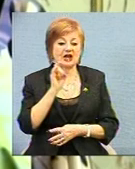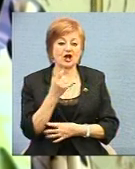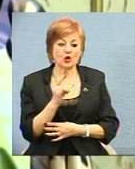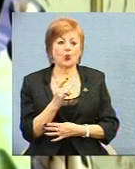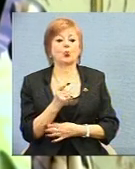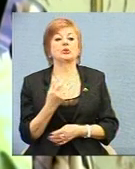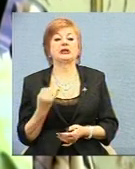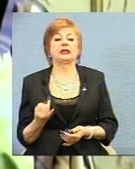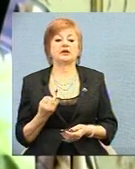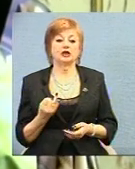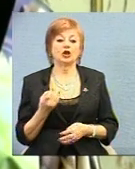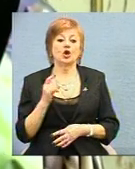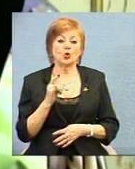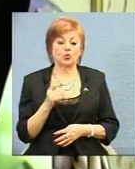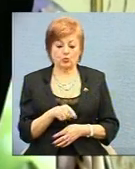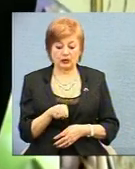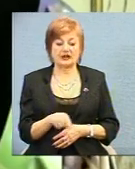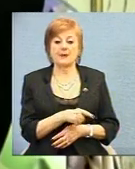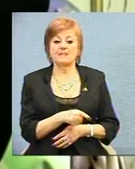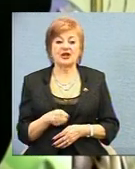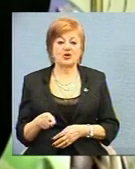и куклы периода,